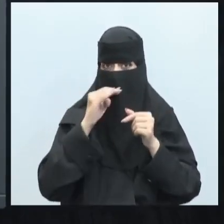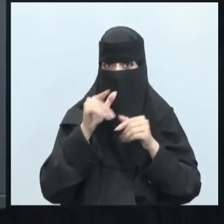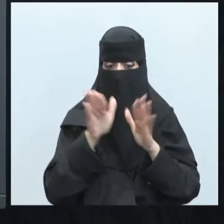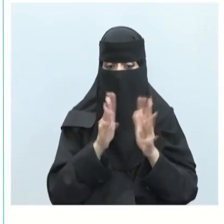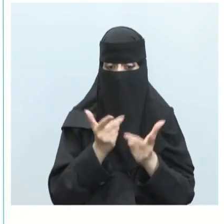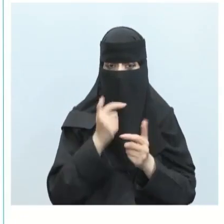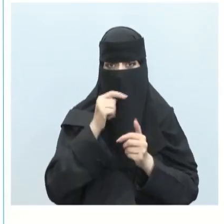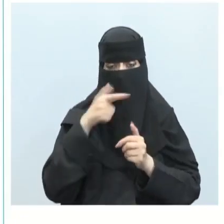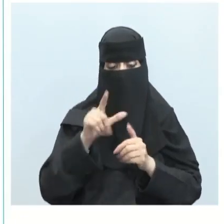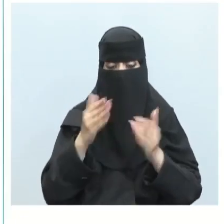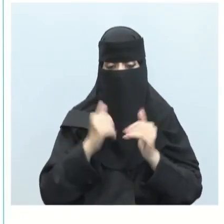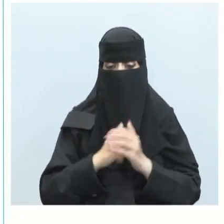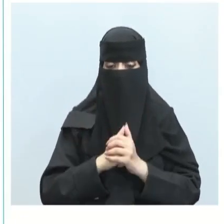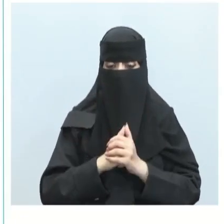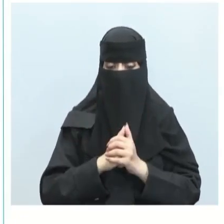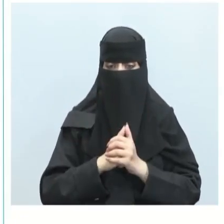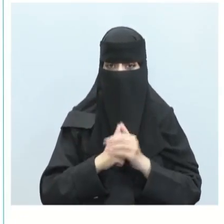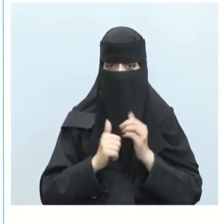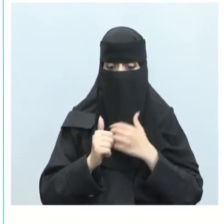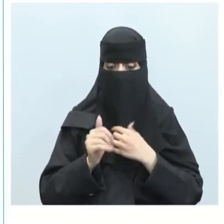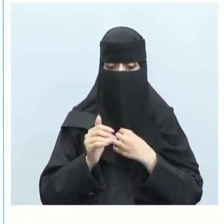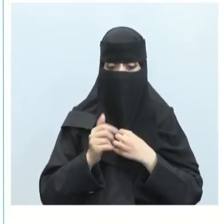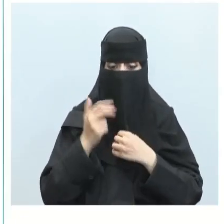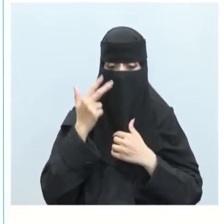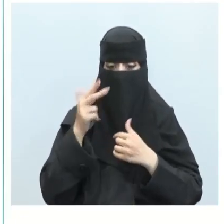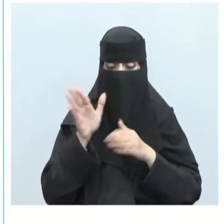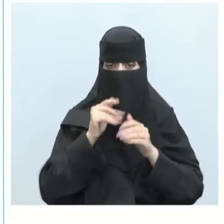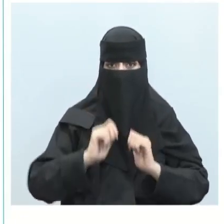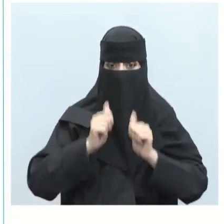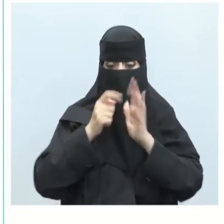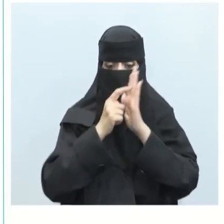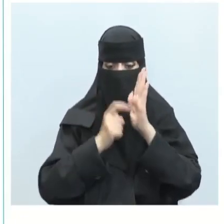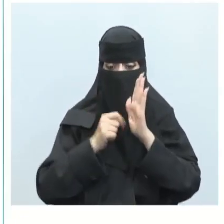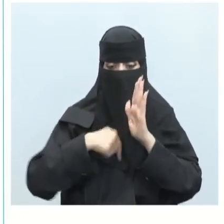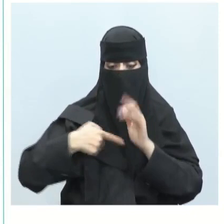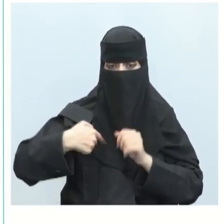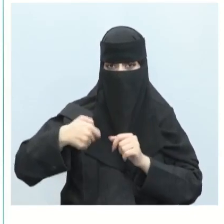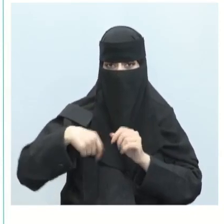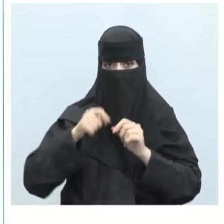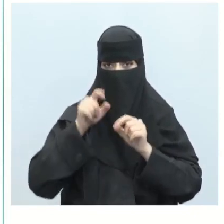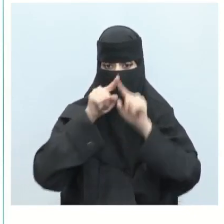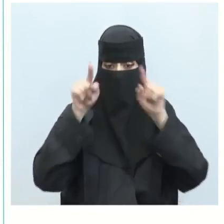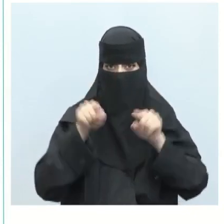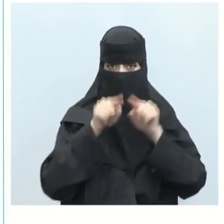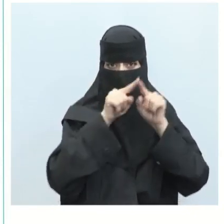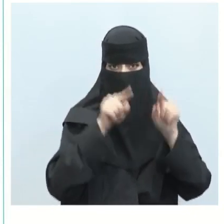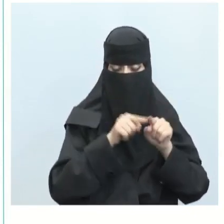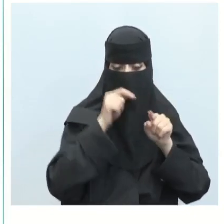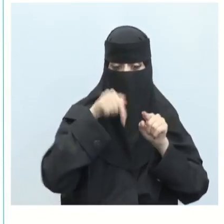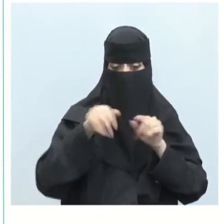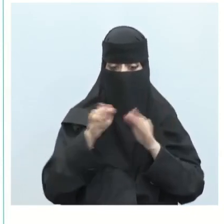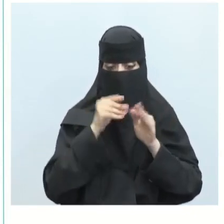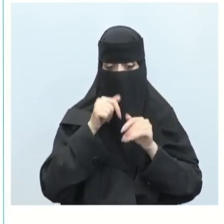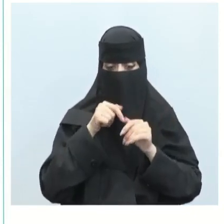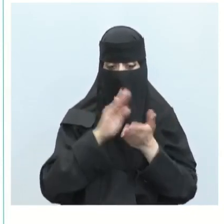العباره صحيحه في الفقره الثامنه يقوم نظام اسماء النطاقات دي